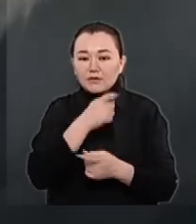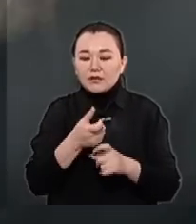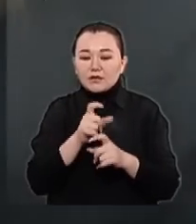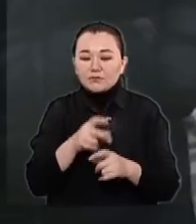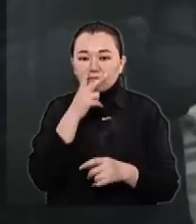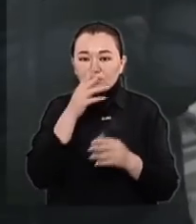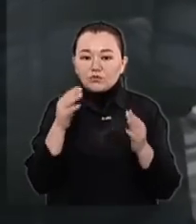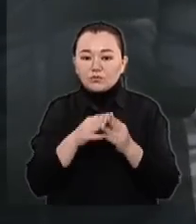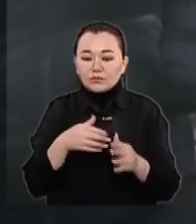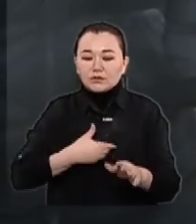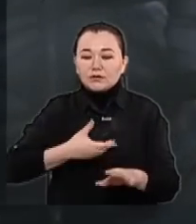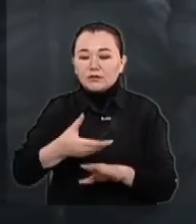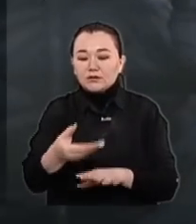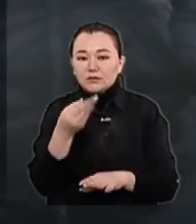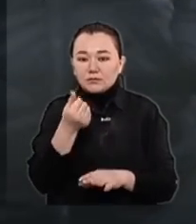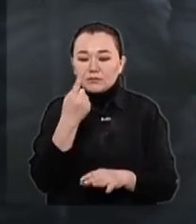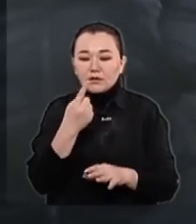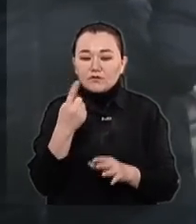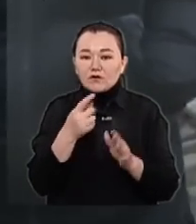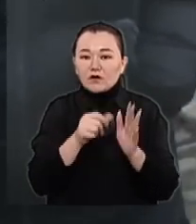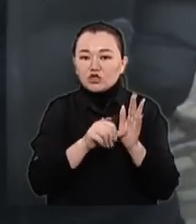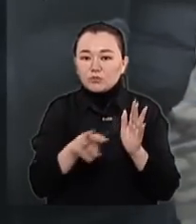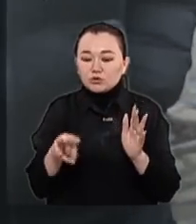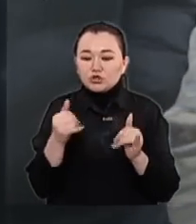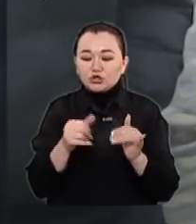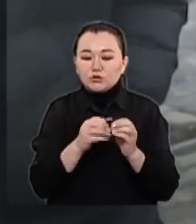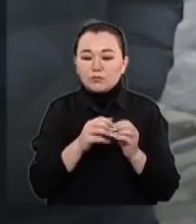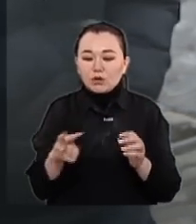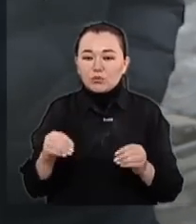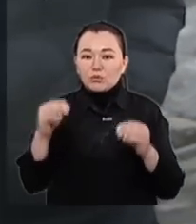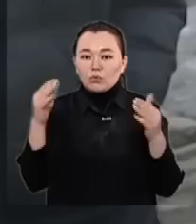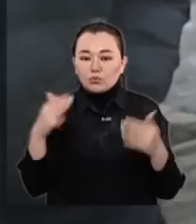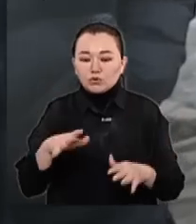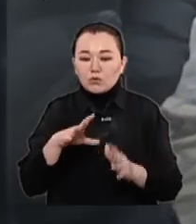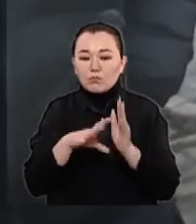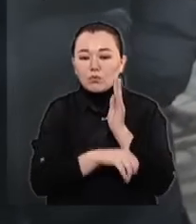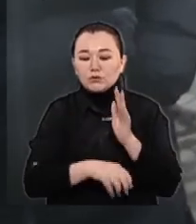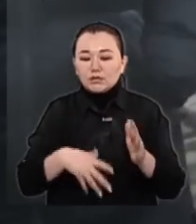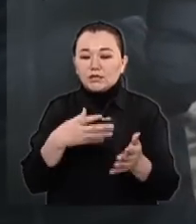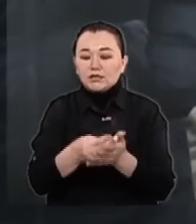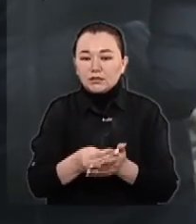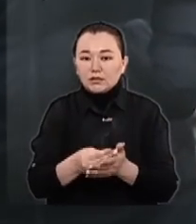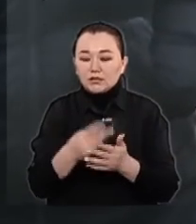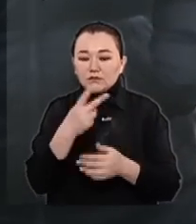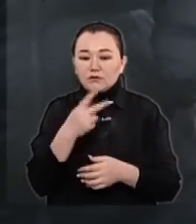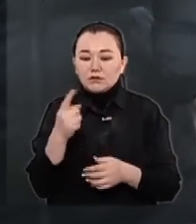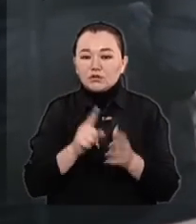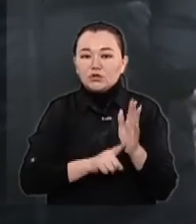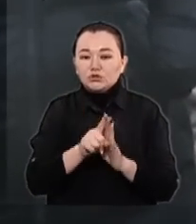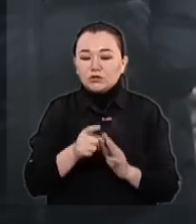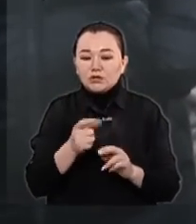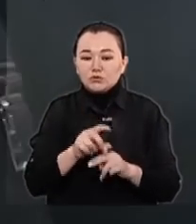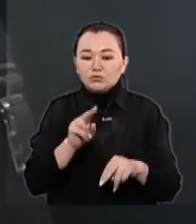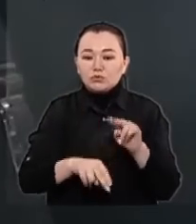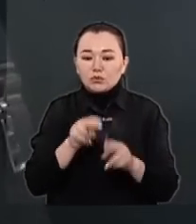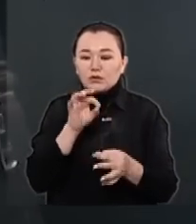ақша салдым. Первоначальный 6 миллион салдым, қазір 10 миллион болды ақша. Содан кейінгі салған. Иә. Содан 21-ден бастап бұлардың